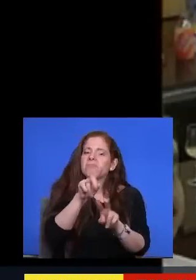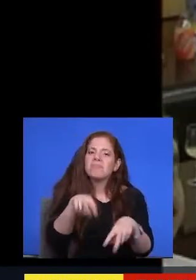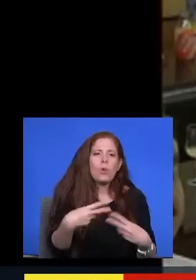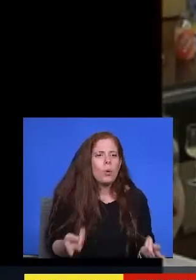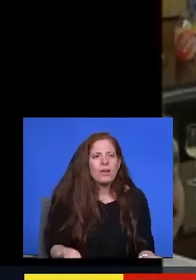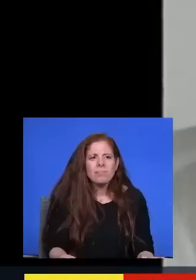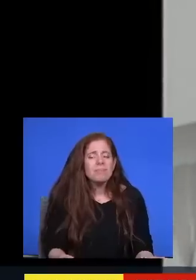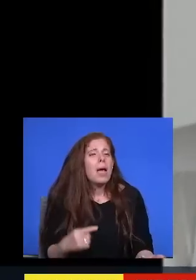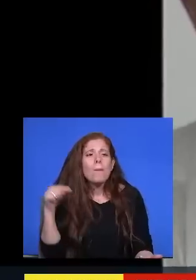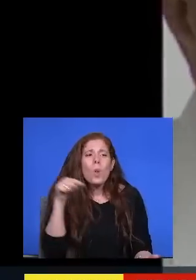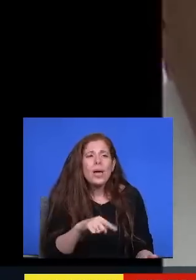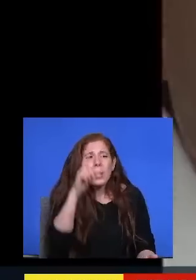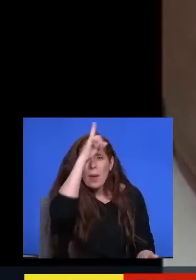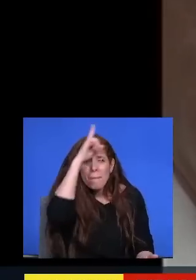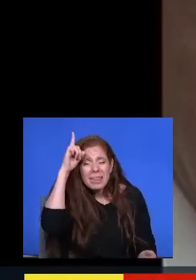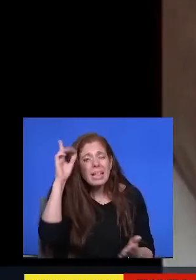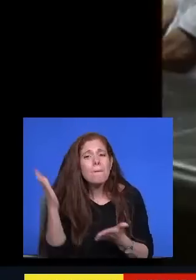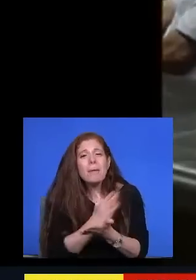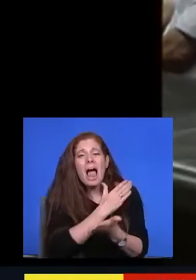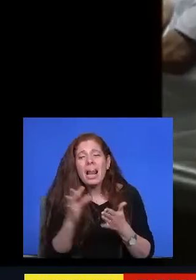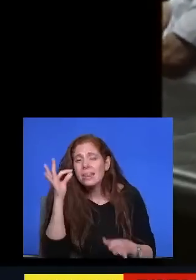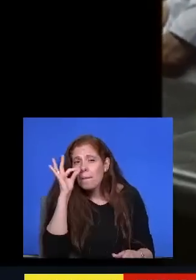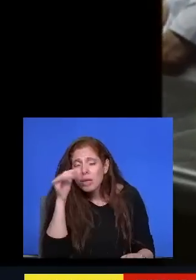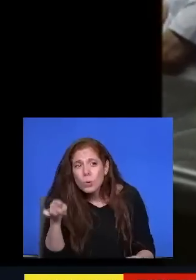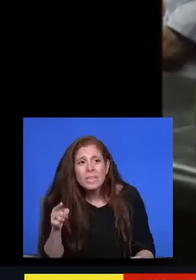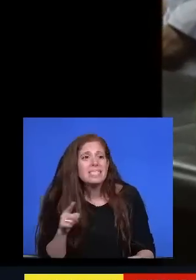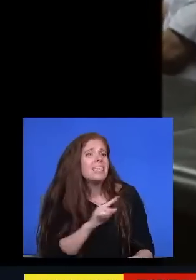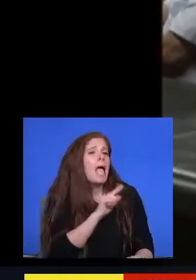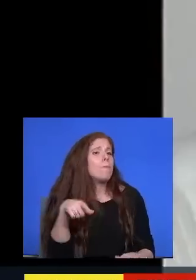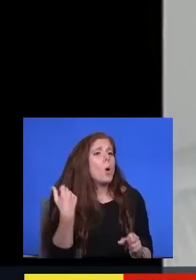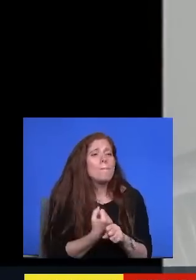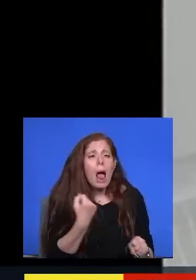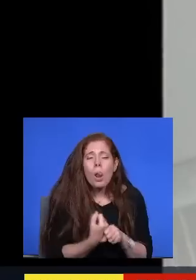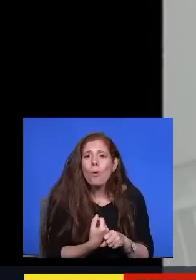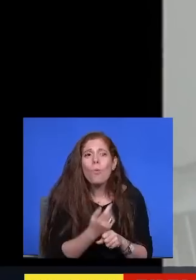הגיעו למדריד בלי החלטה בתוניס. הם לא פעלו